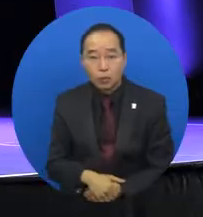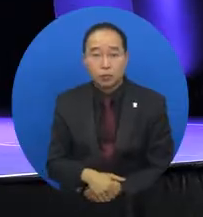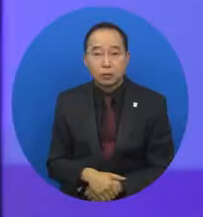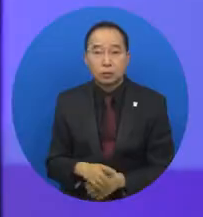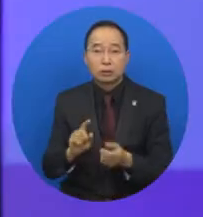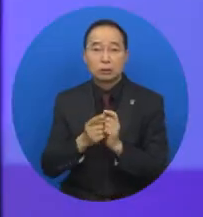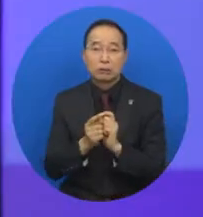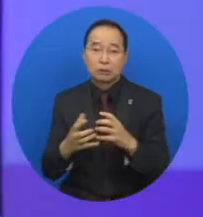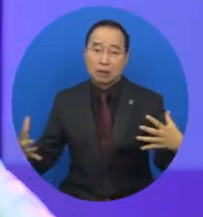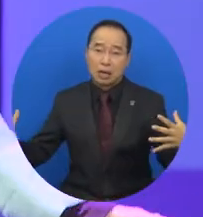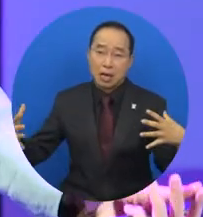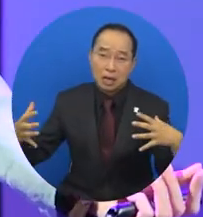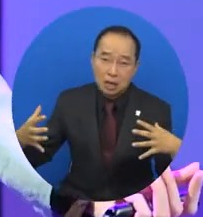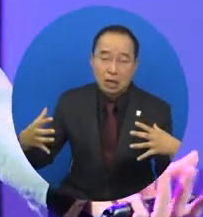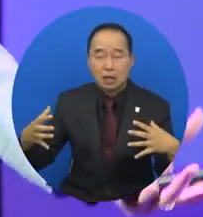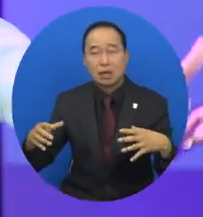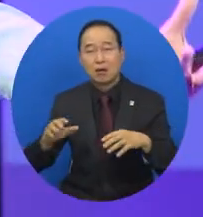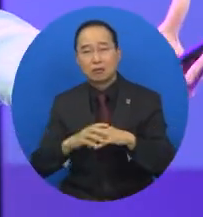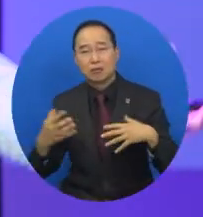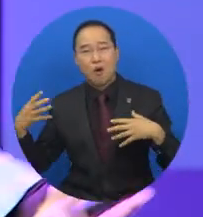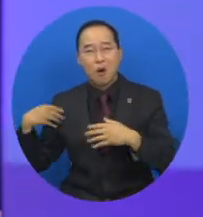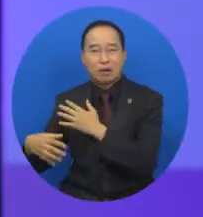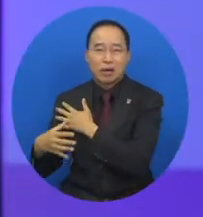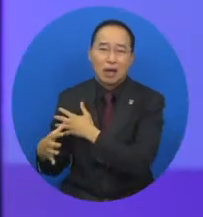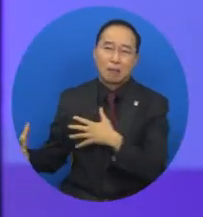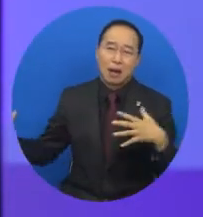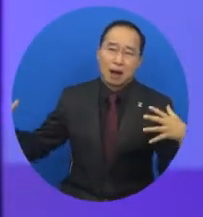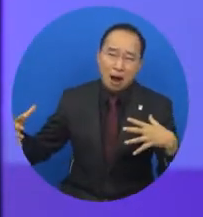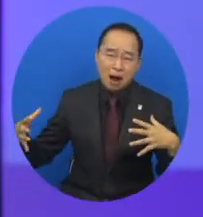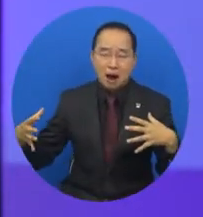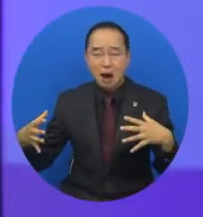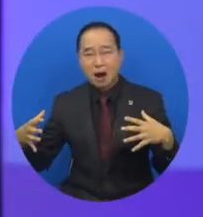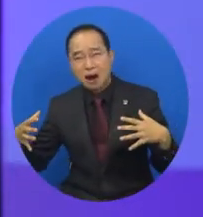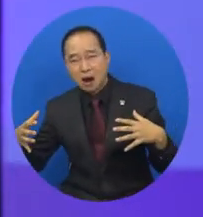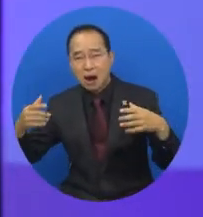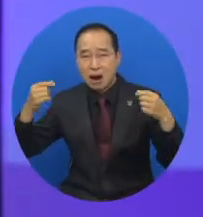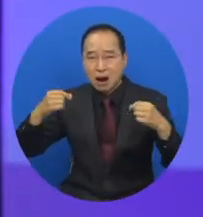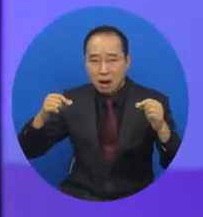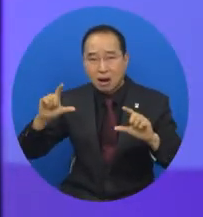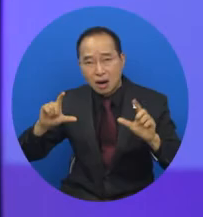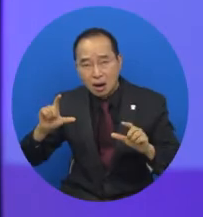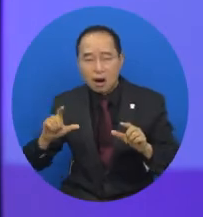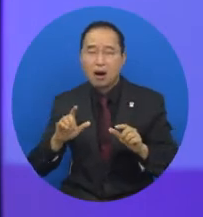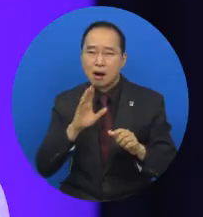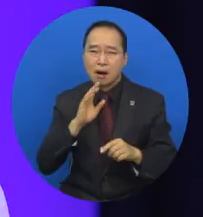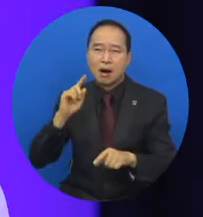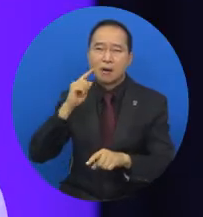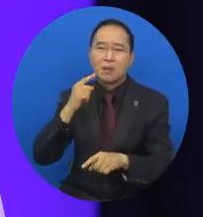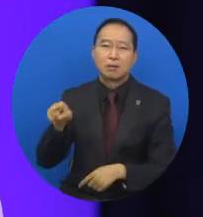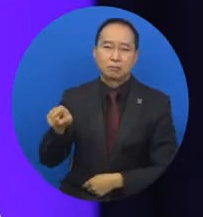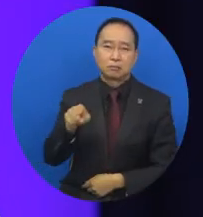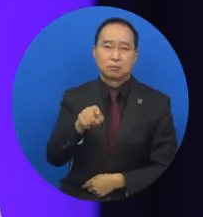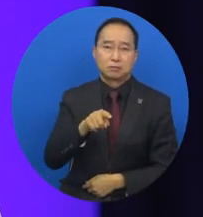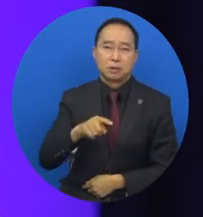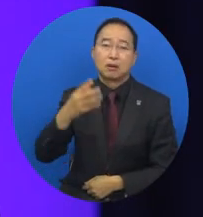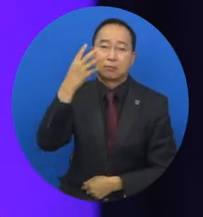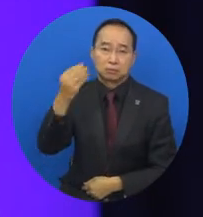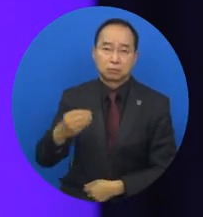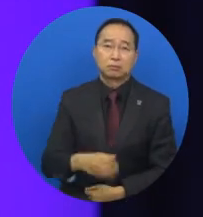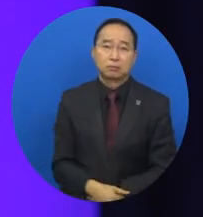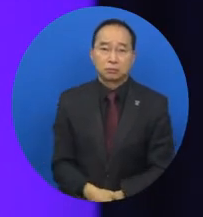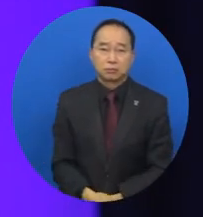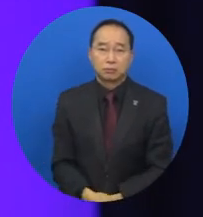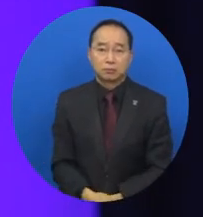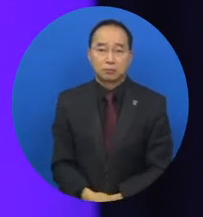장면 그리고 하나가 되어서 서로 어깨를 감싸는 감동적인 장면까지 정말 아름다운